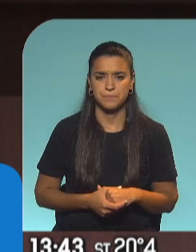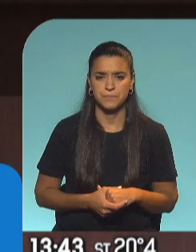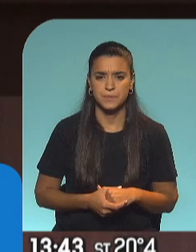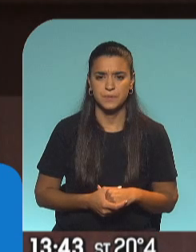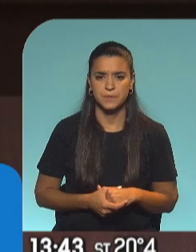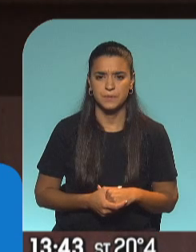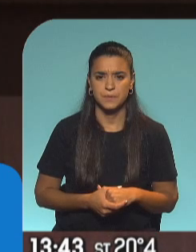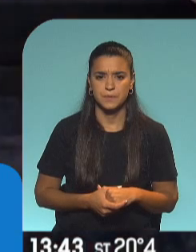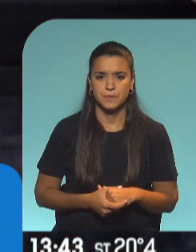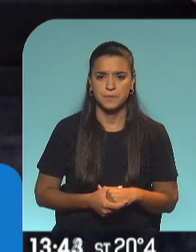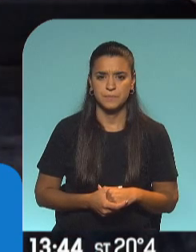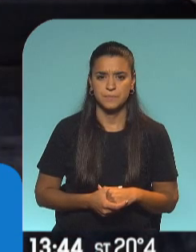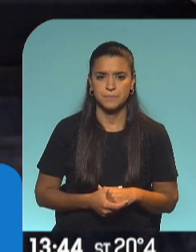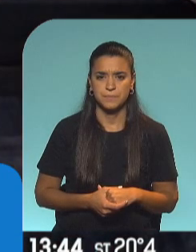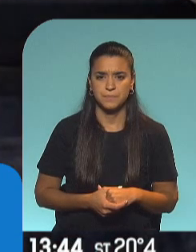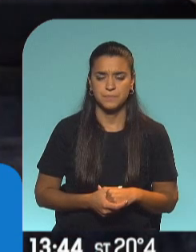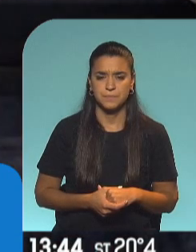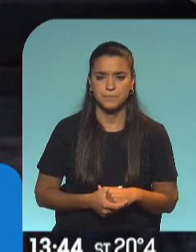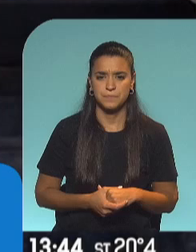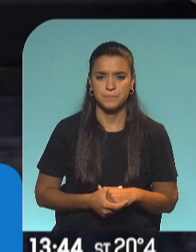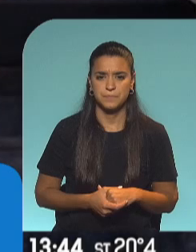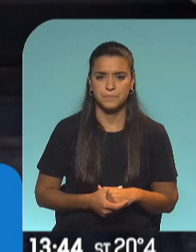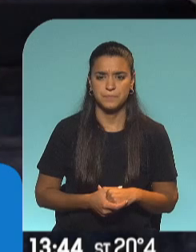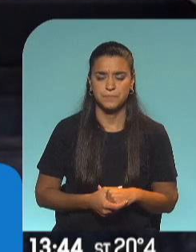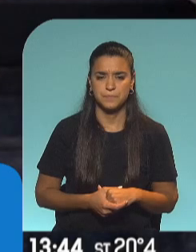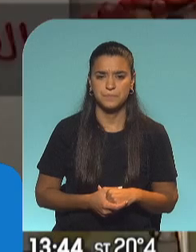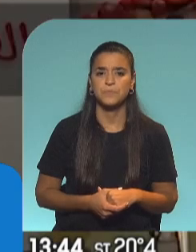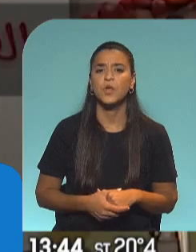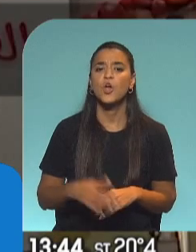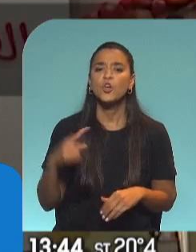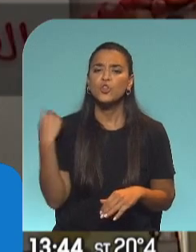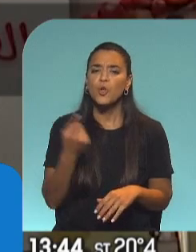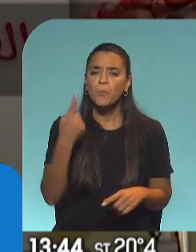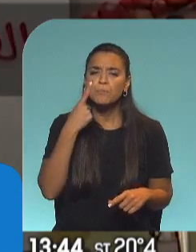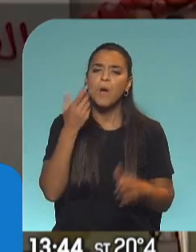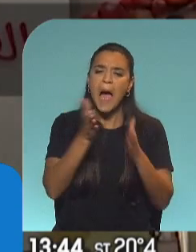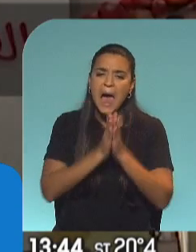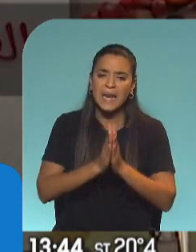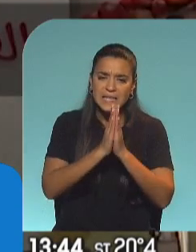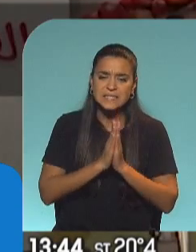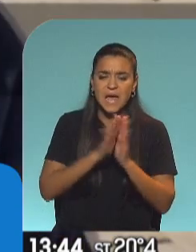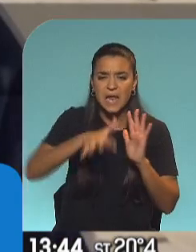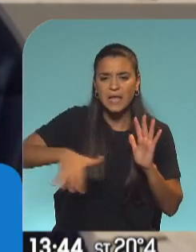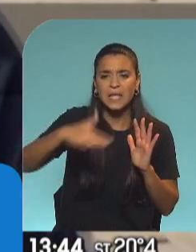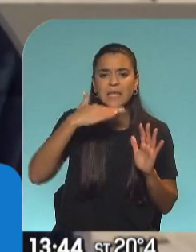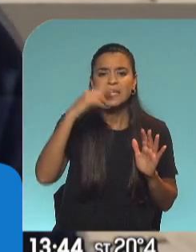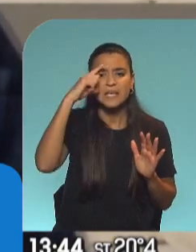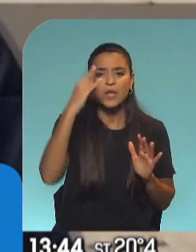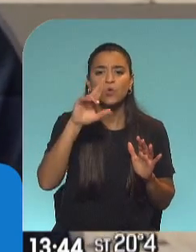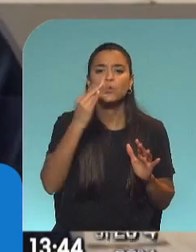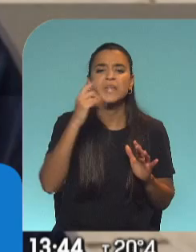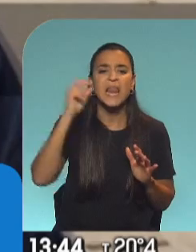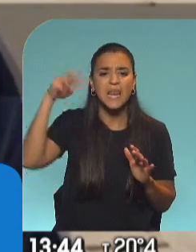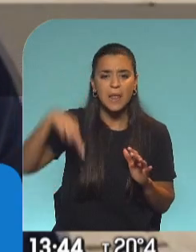durmak bizim şeref meselemizdir. احنا جينا اليوم عشان نصلي بالقدس وجينا نصرة للرسول صلى الله عليه وسلم